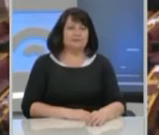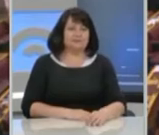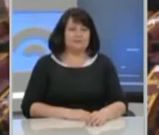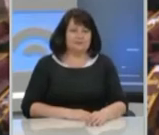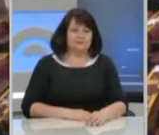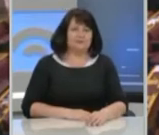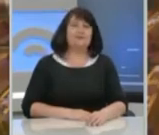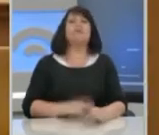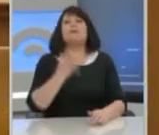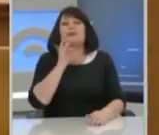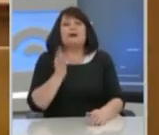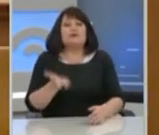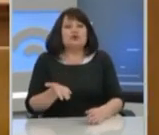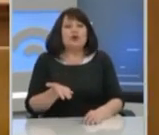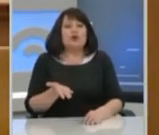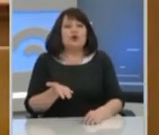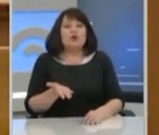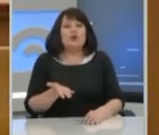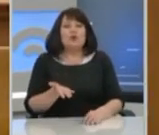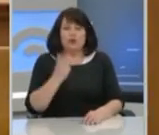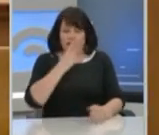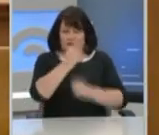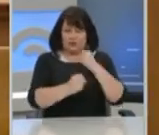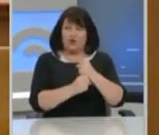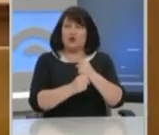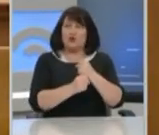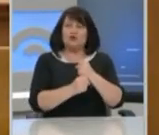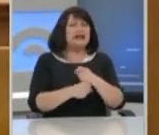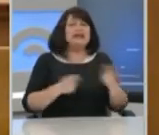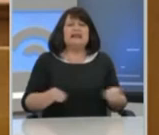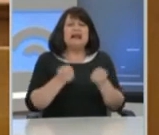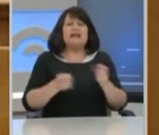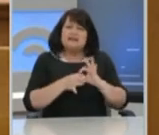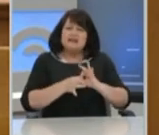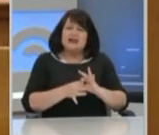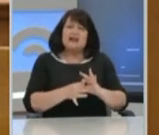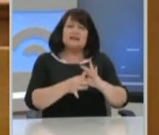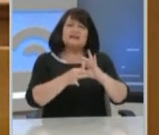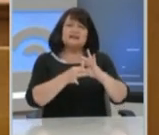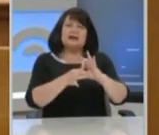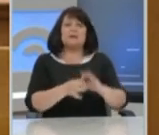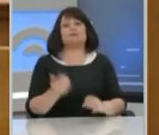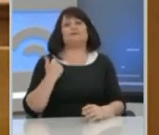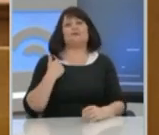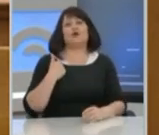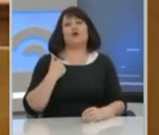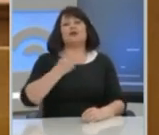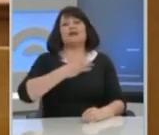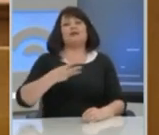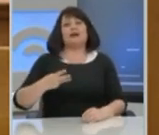Γι' αυτό και δύο χρόνια τώρα επενδύεται σε ένα πράγμα. Στην παρένθεση. Στην